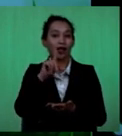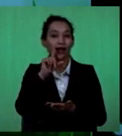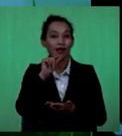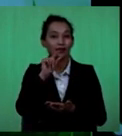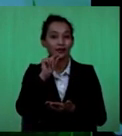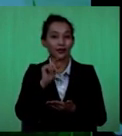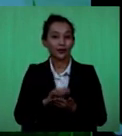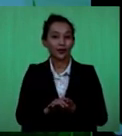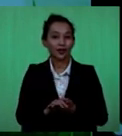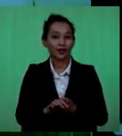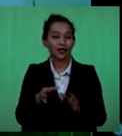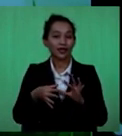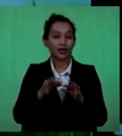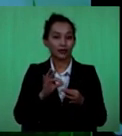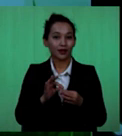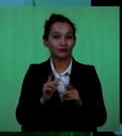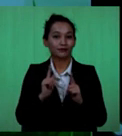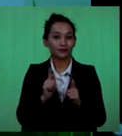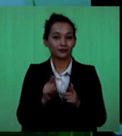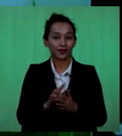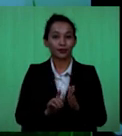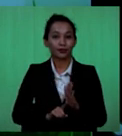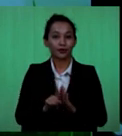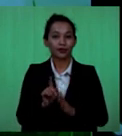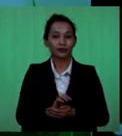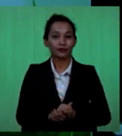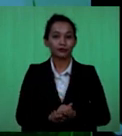ya'ni menga tegishli. Kelishdik-a? Boshladik.